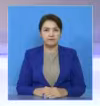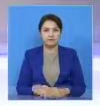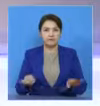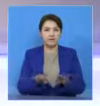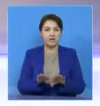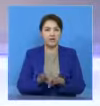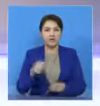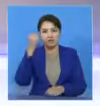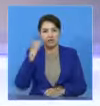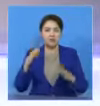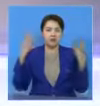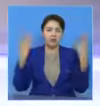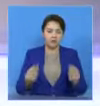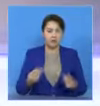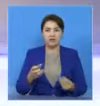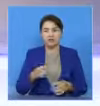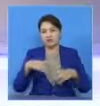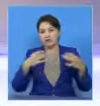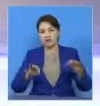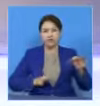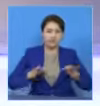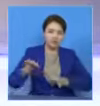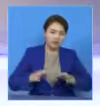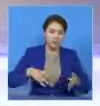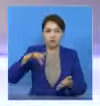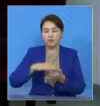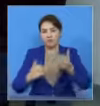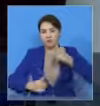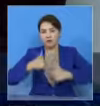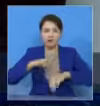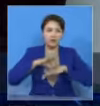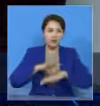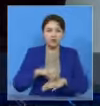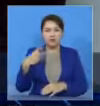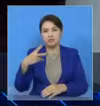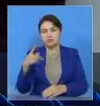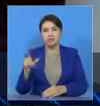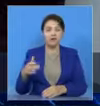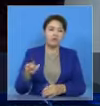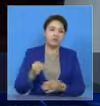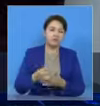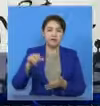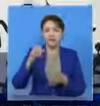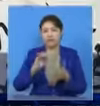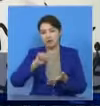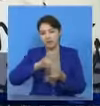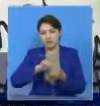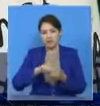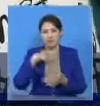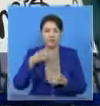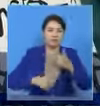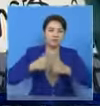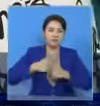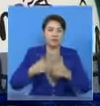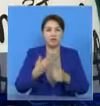Сонымен бірге қарттар күніне орай классикалық шахматтан қалалық жарыс өтті. Оған 20-ға жуық әуесқой ойыншы қатысты. Аталған жарыста